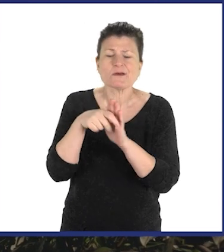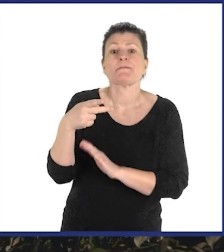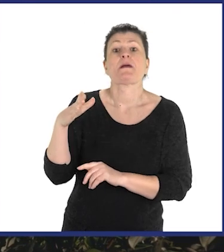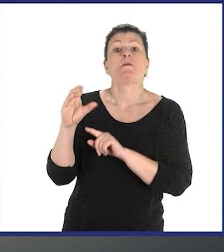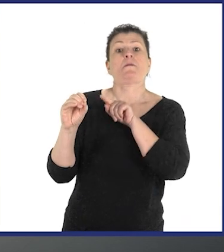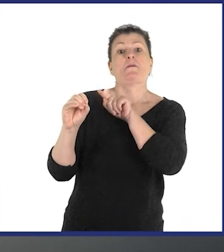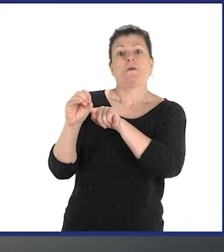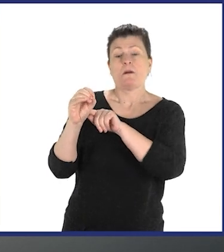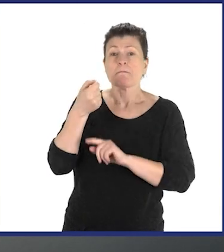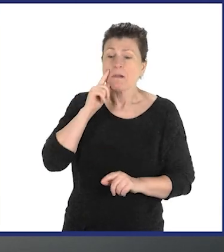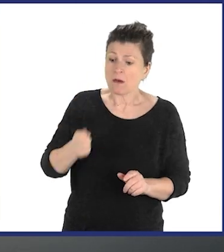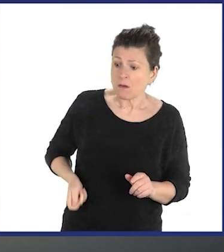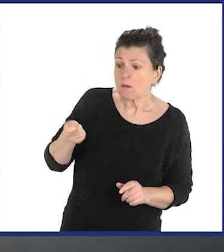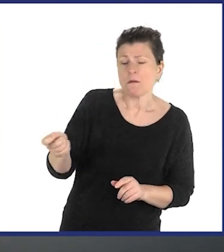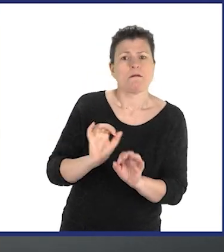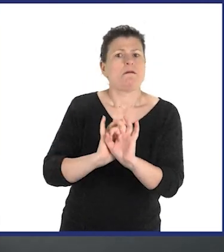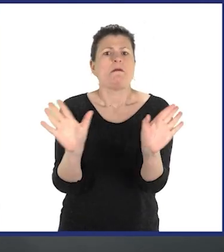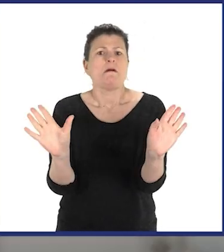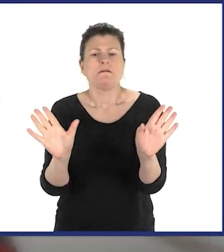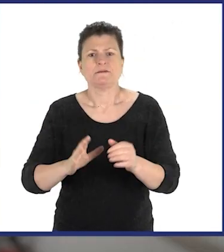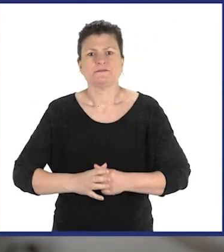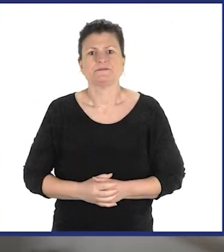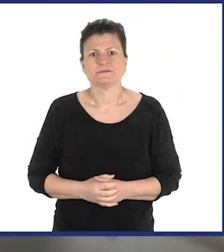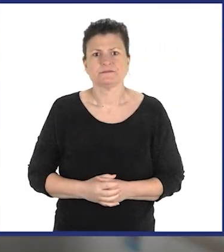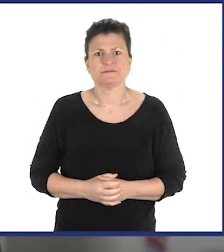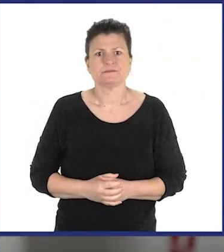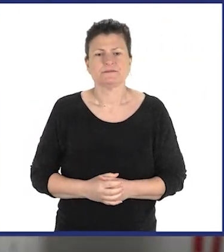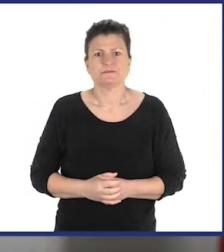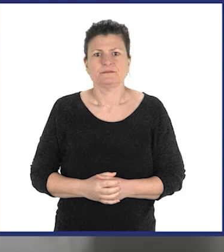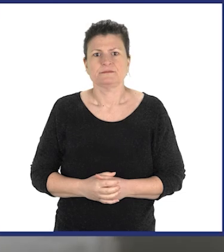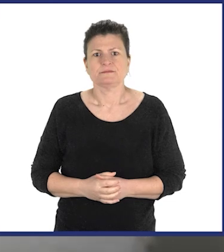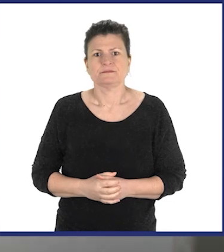par la PCO. Les parents n'ont ni à débourser ni à avancer des frais.